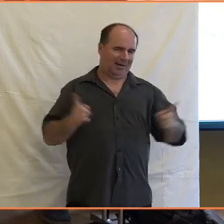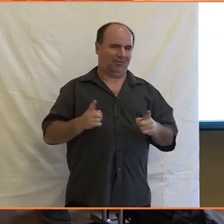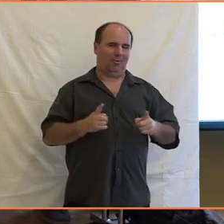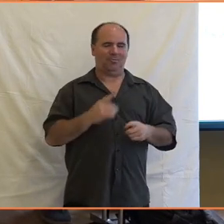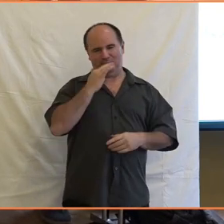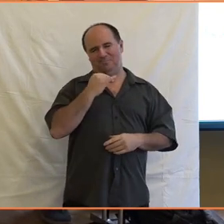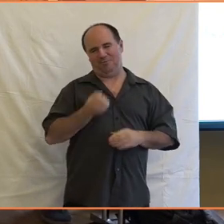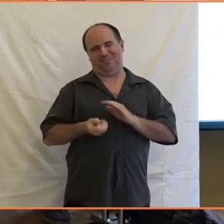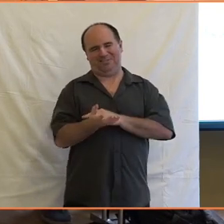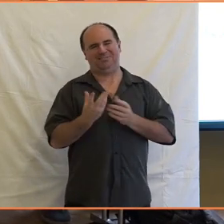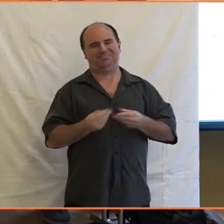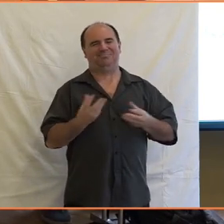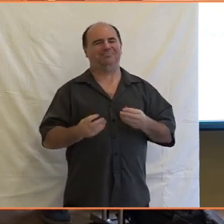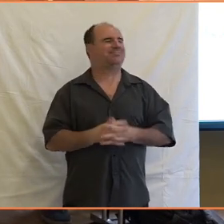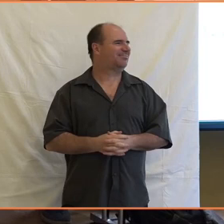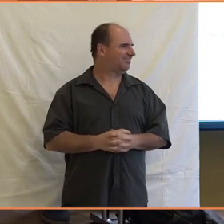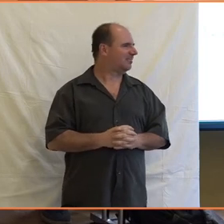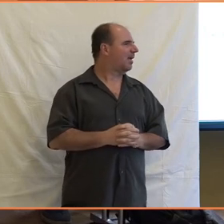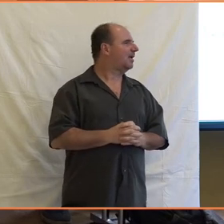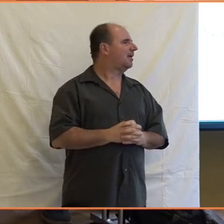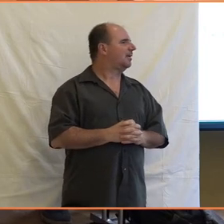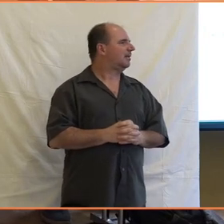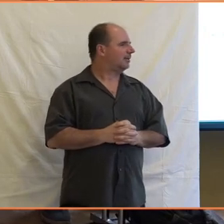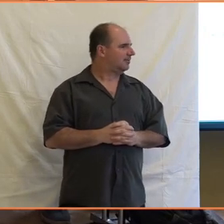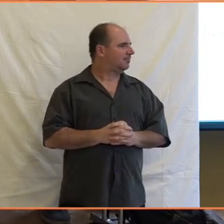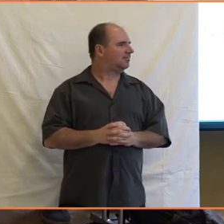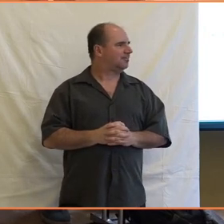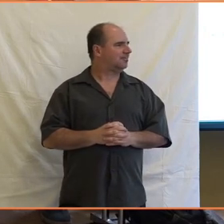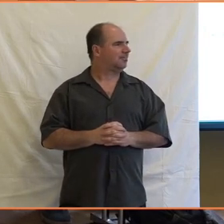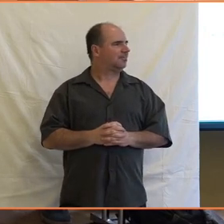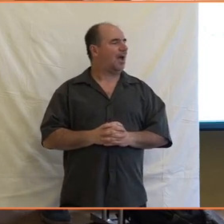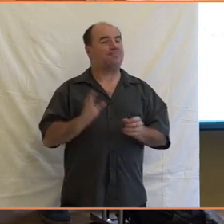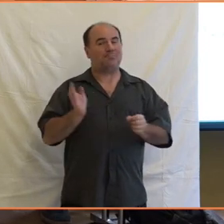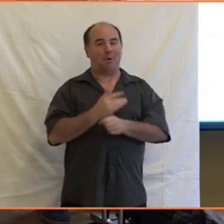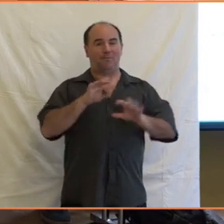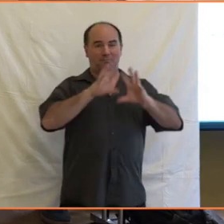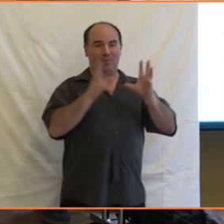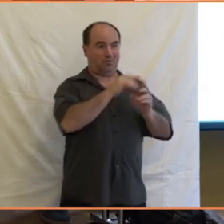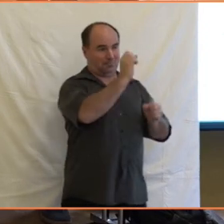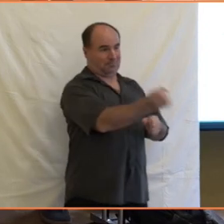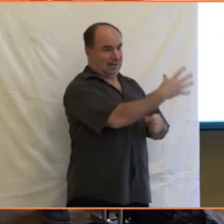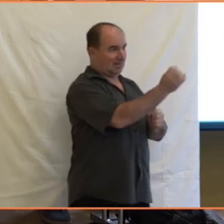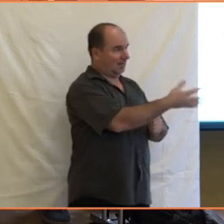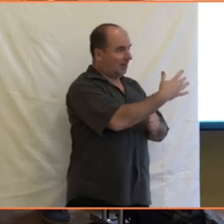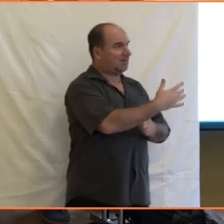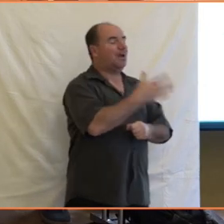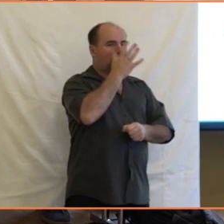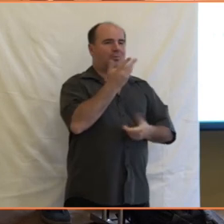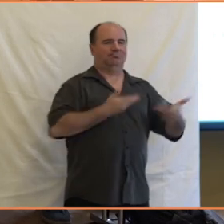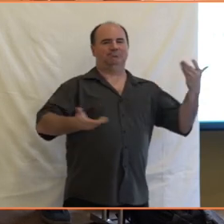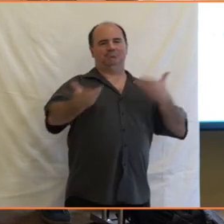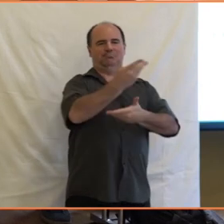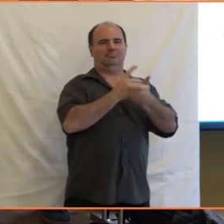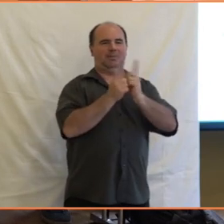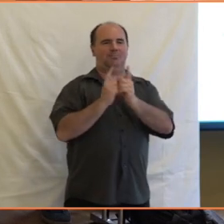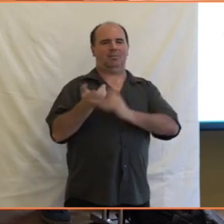Tak to bude další druhá verbální prezentace. A po všech těchto prezentacích se tady pustíme do debaty. Já jsem, když